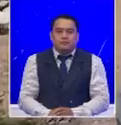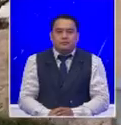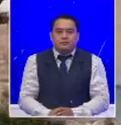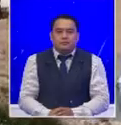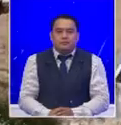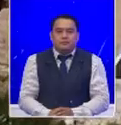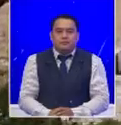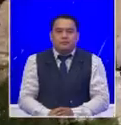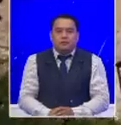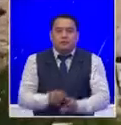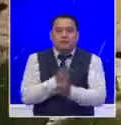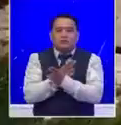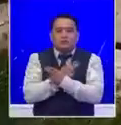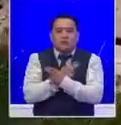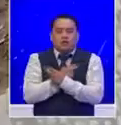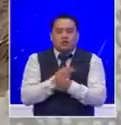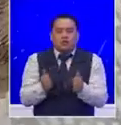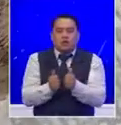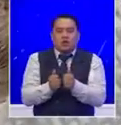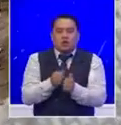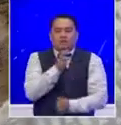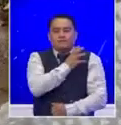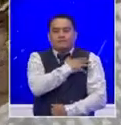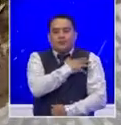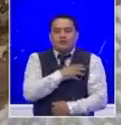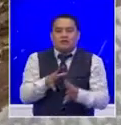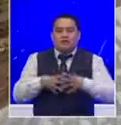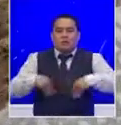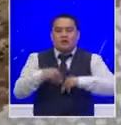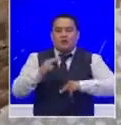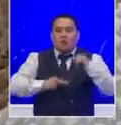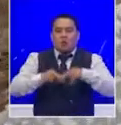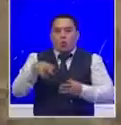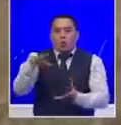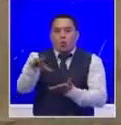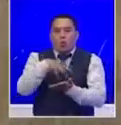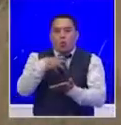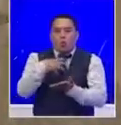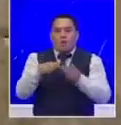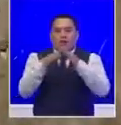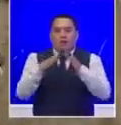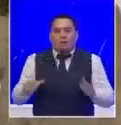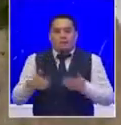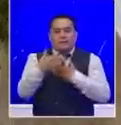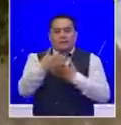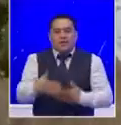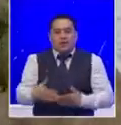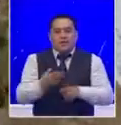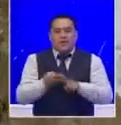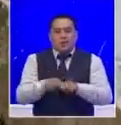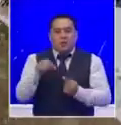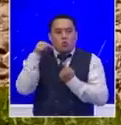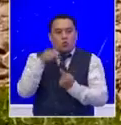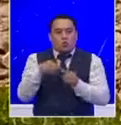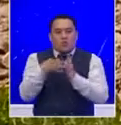На своем дачном участке в Истинке, недалеко от Петербурга, семья Вахрушевых возвела точную копию одного из семи чудес света – пирамиды Хеопса. Она ровно